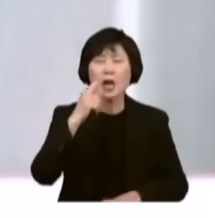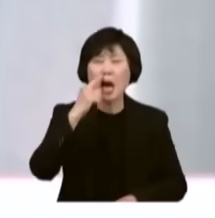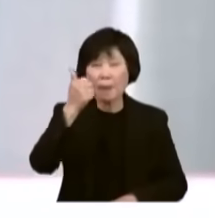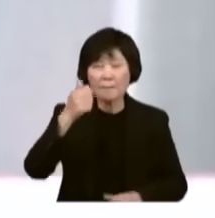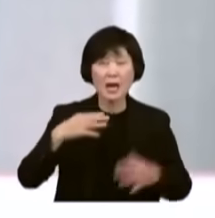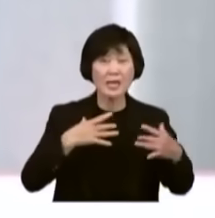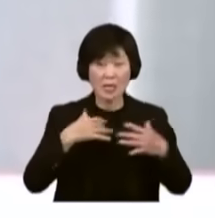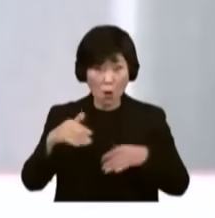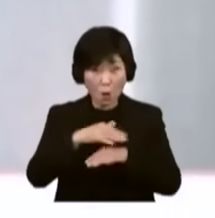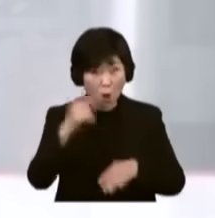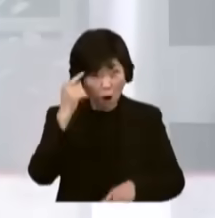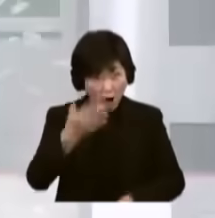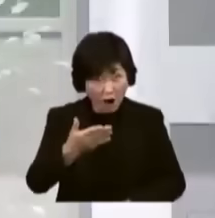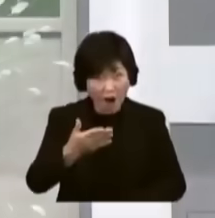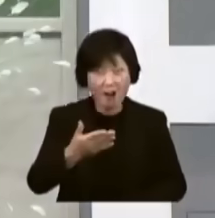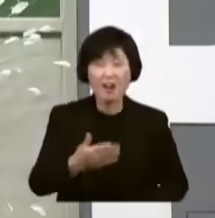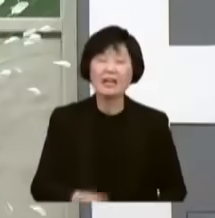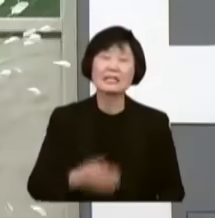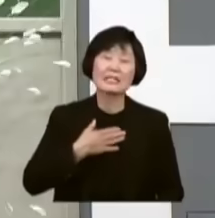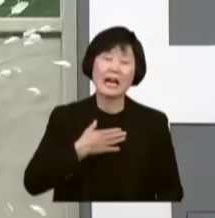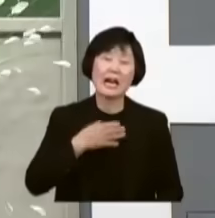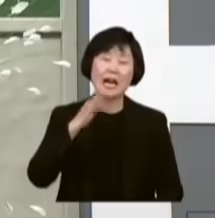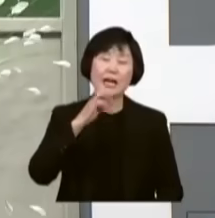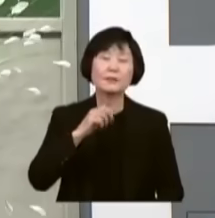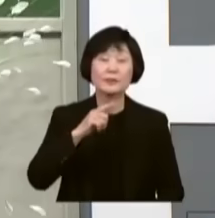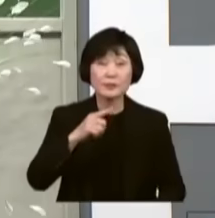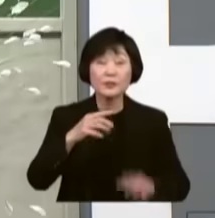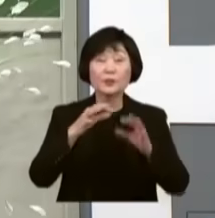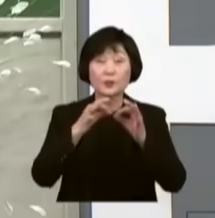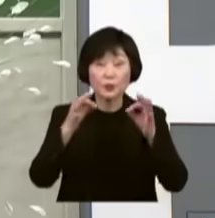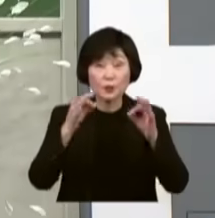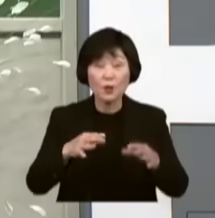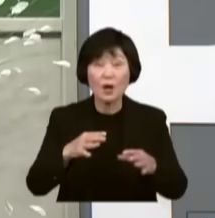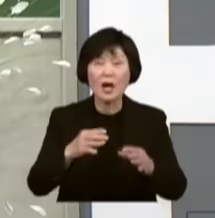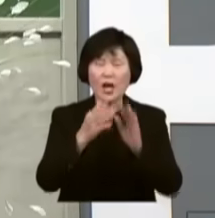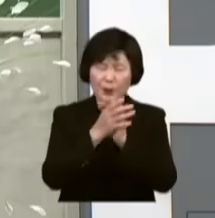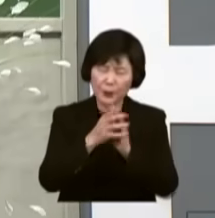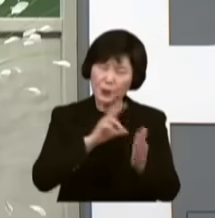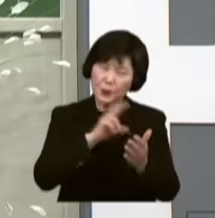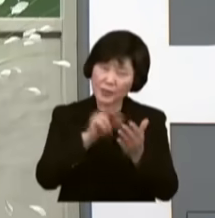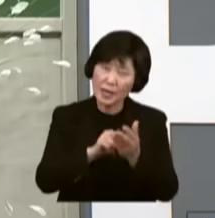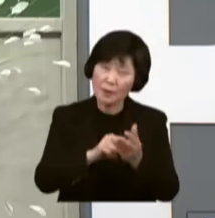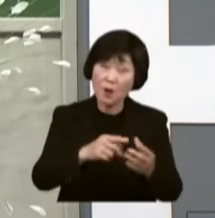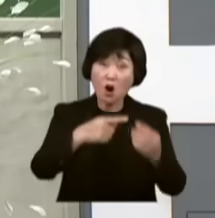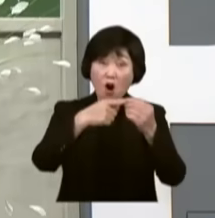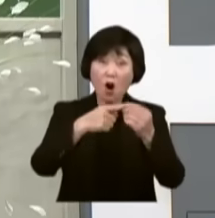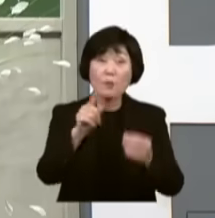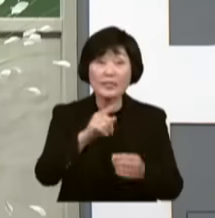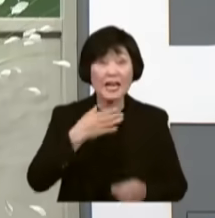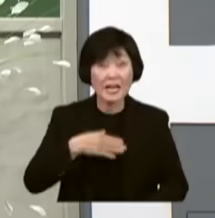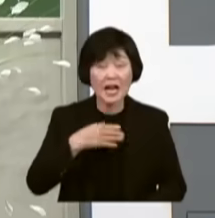아빠, 그리고 내가 31년 동안 기도 제목 1순위가 뭔지 알아? 아빠